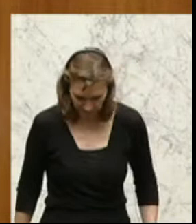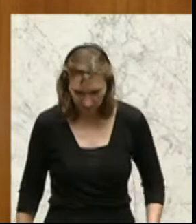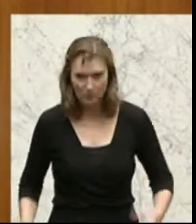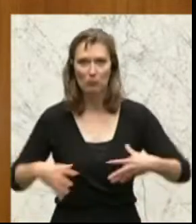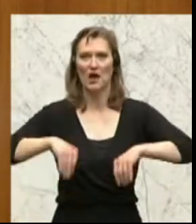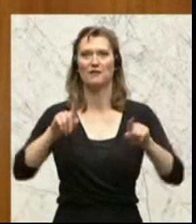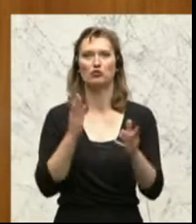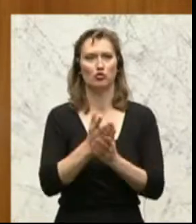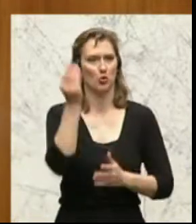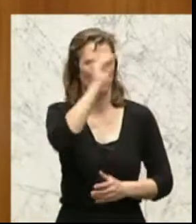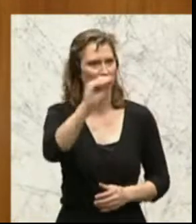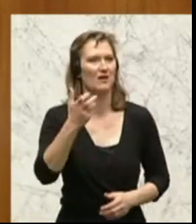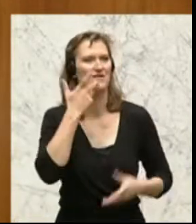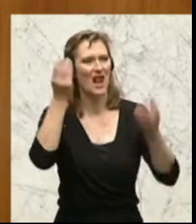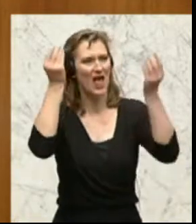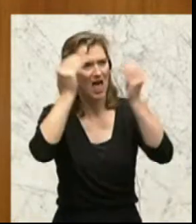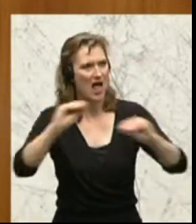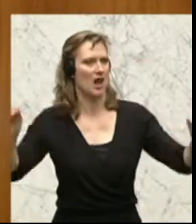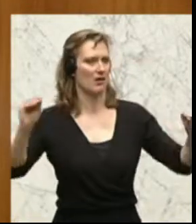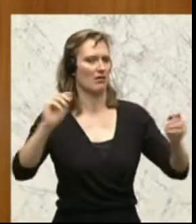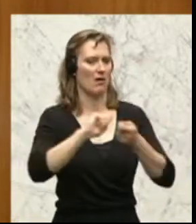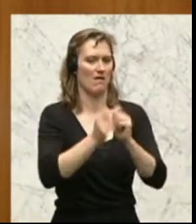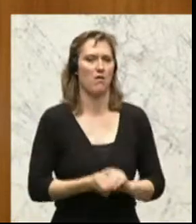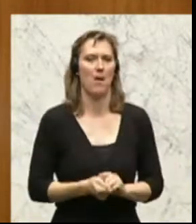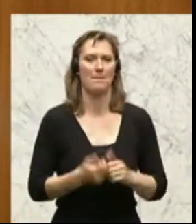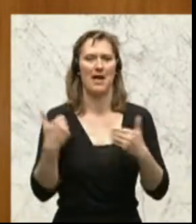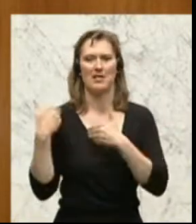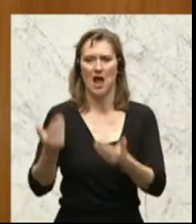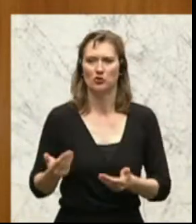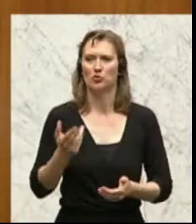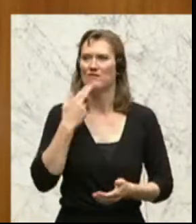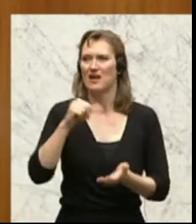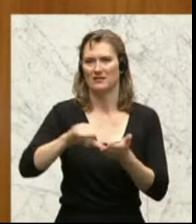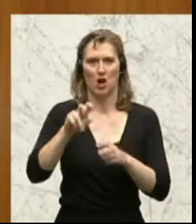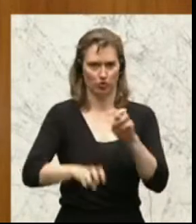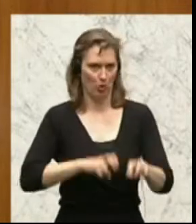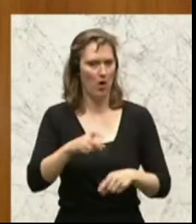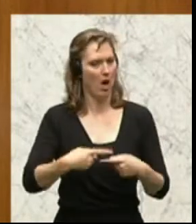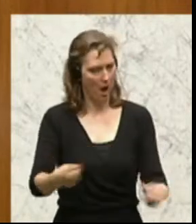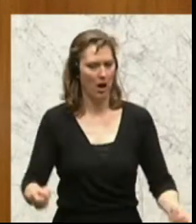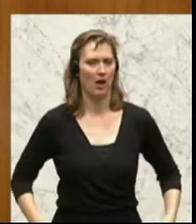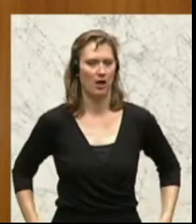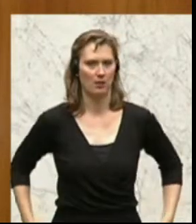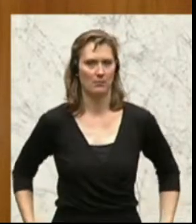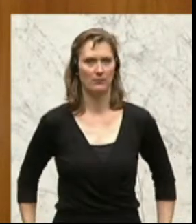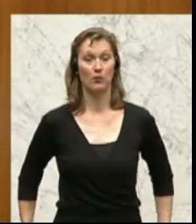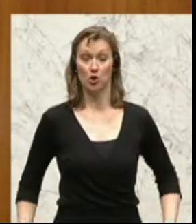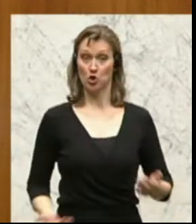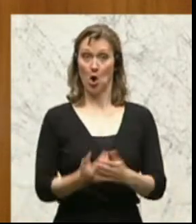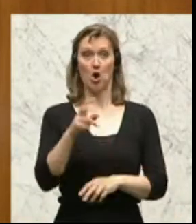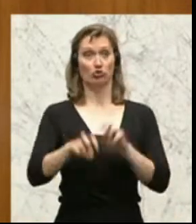und um eine ehrliche Entlastung für alle Steuerzahlerinnen und Steuerzahler. Das bedeutet, dass statt neuer Steuern oder neuer